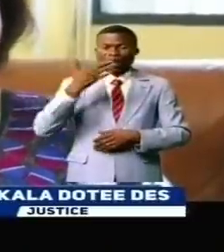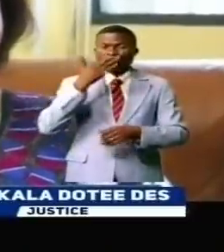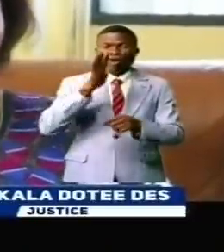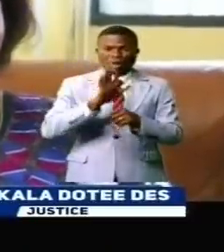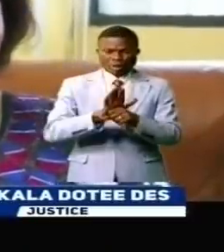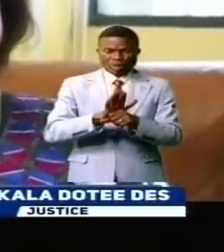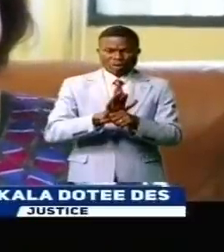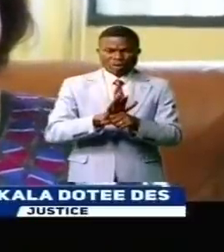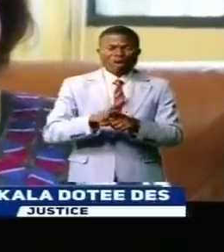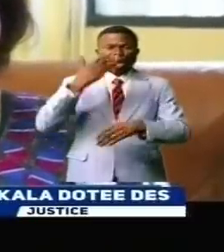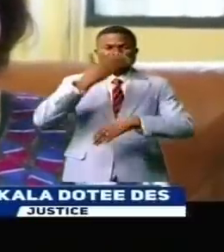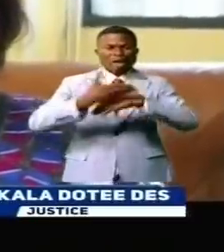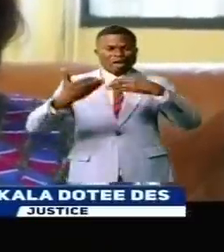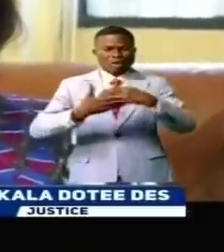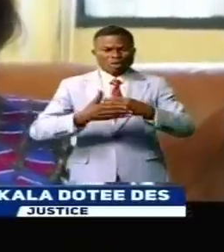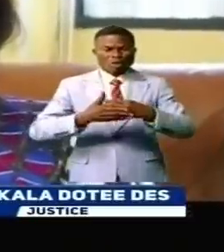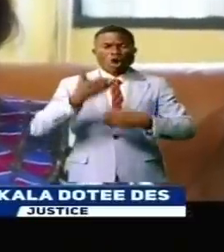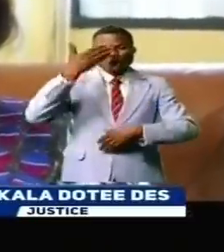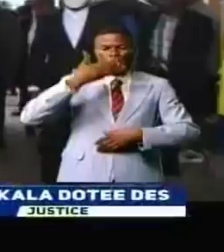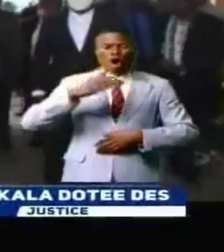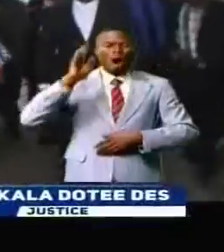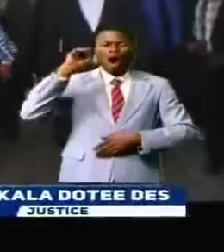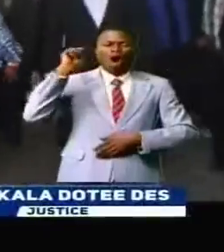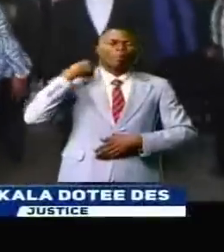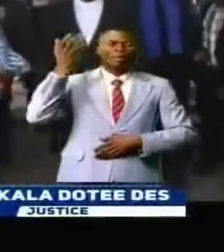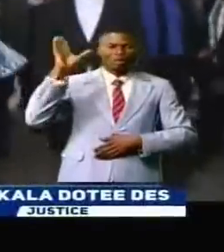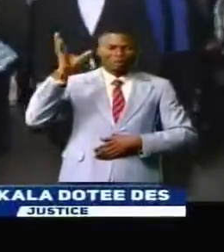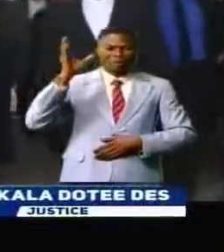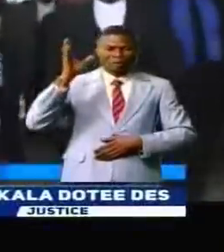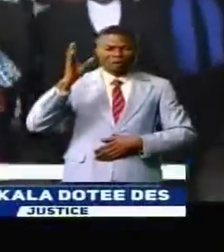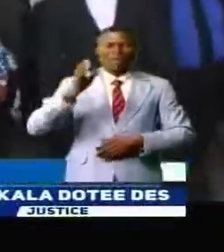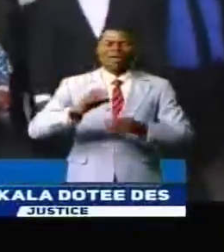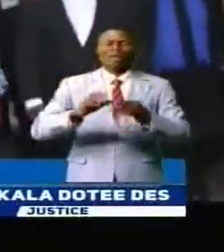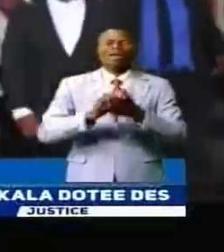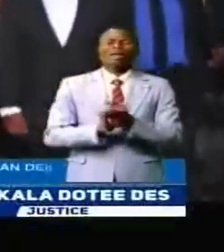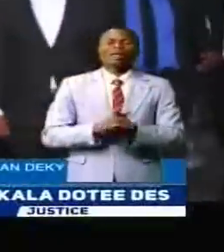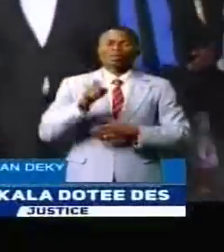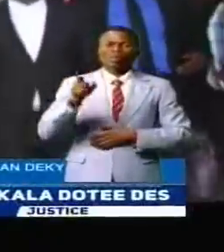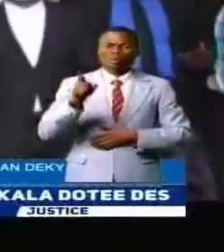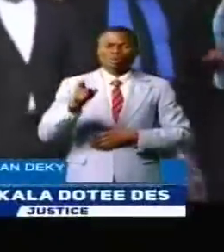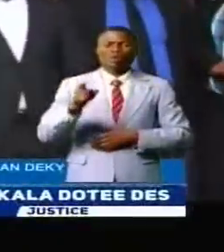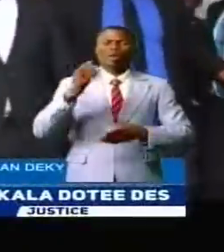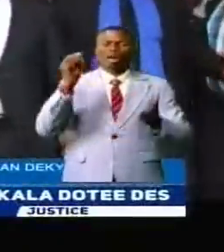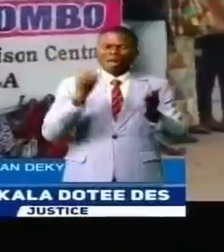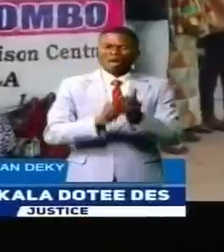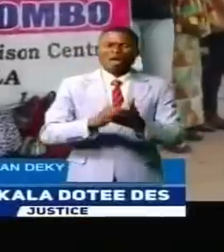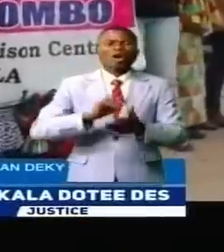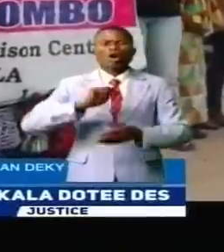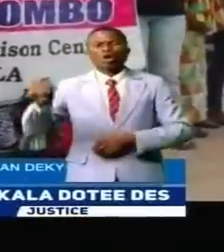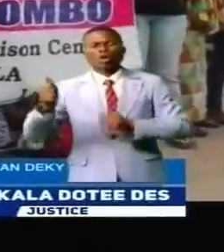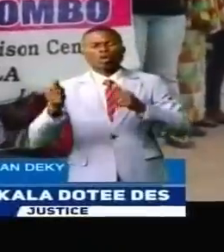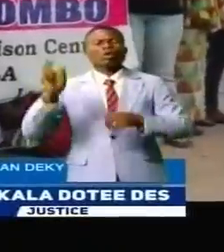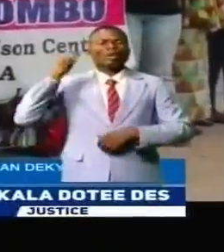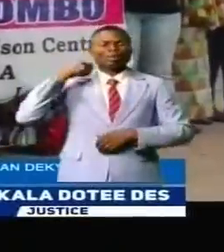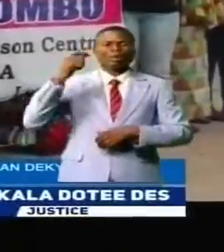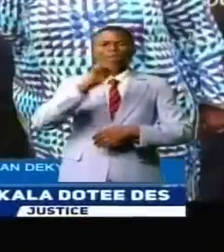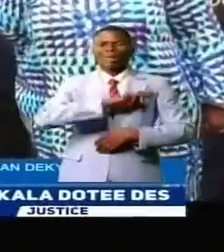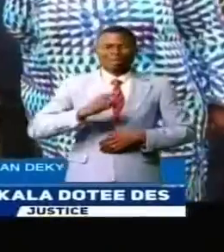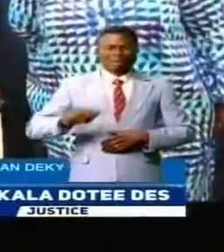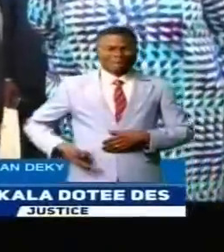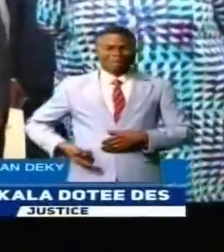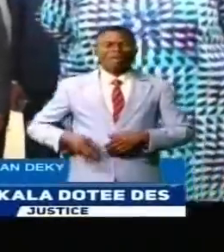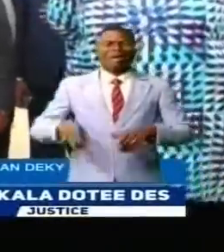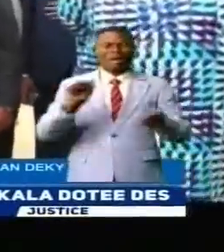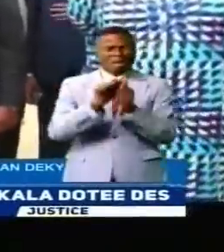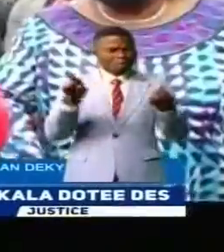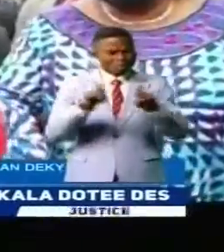de désengorger les centres pénitentiaires et des éducation de Makala et d'autres prisons de la République qui connaissent la